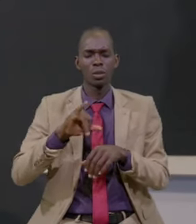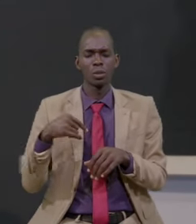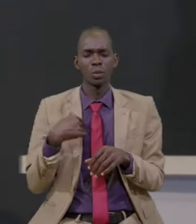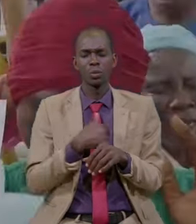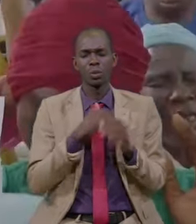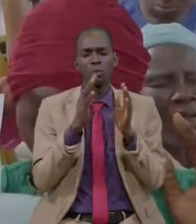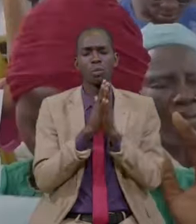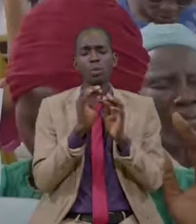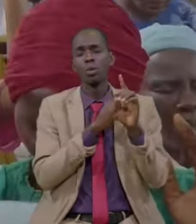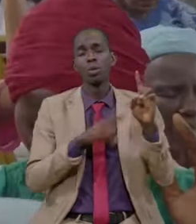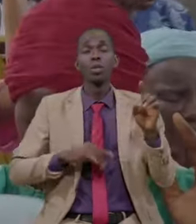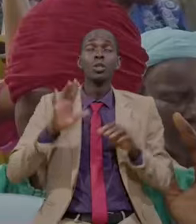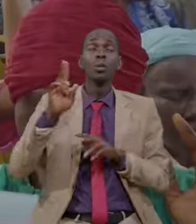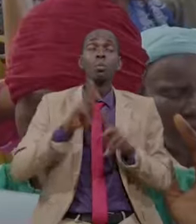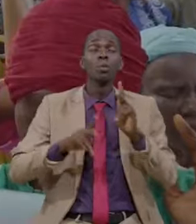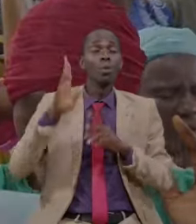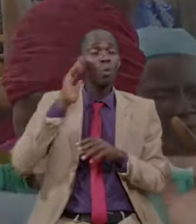peuple ne te déçoive pas.